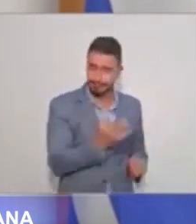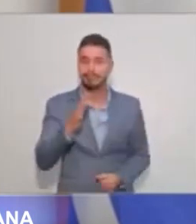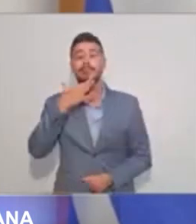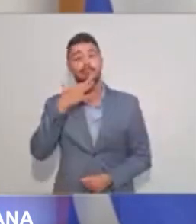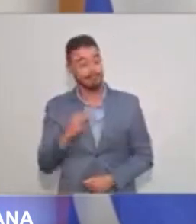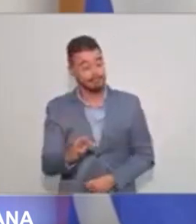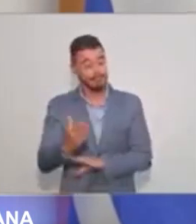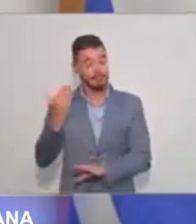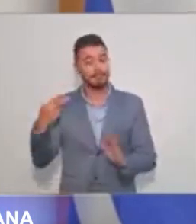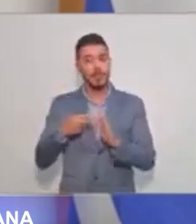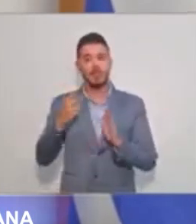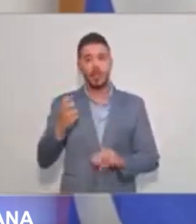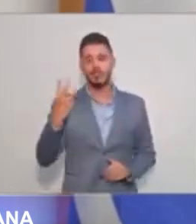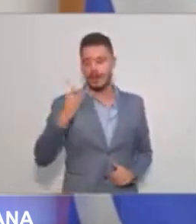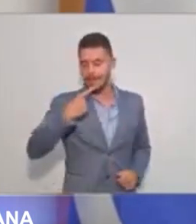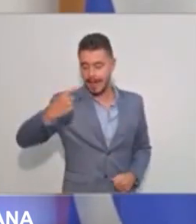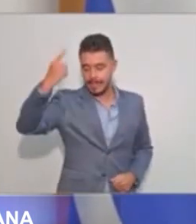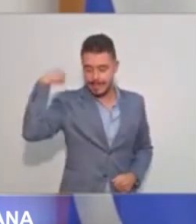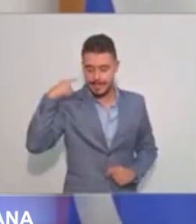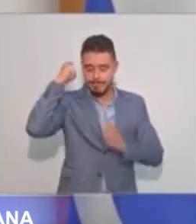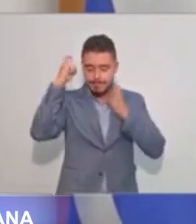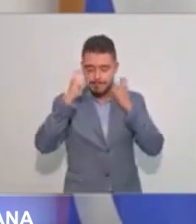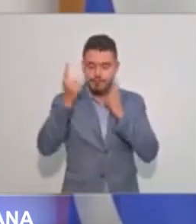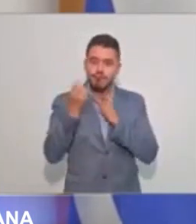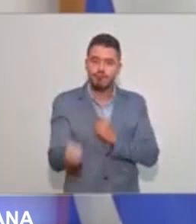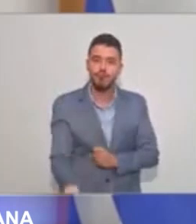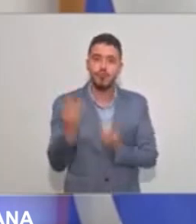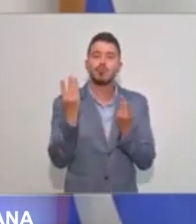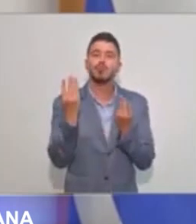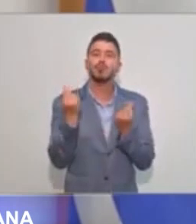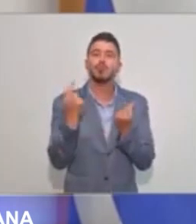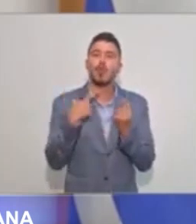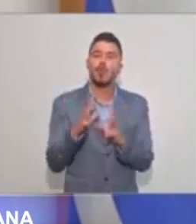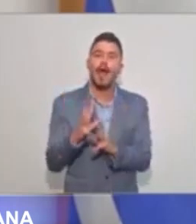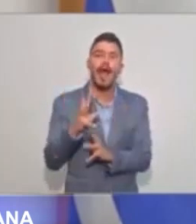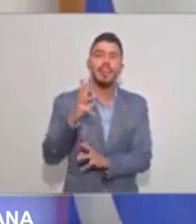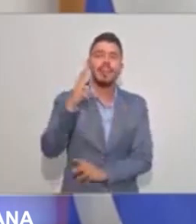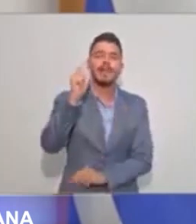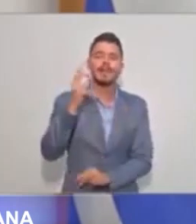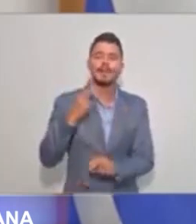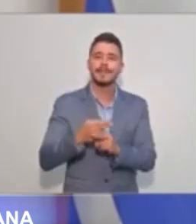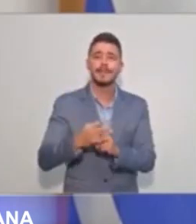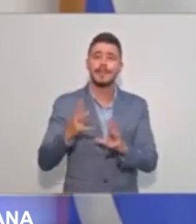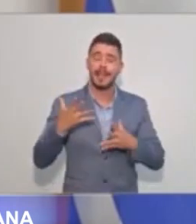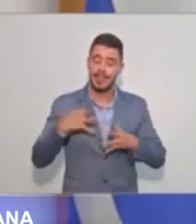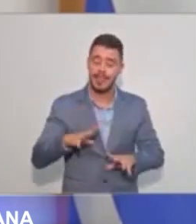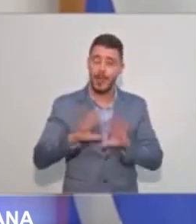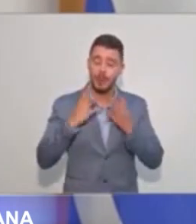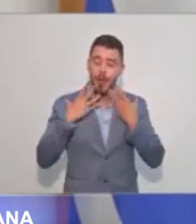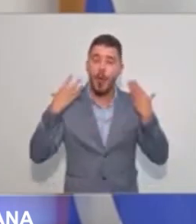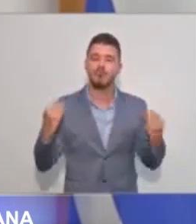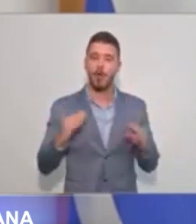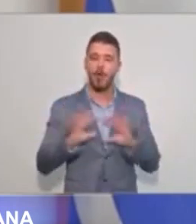το 2023 για ένα νέο κύκλο ανάπτυξης. Ένα νέο κύκλο ανάπτυξης που στηρίζεται στο μέτρο, την